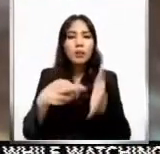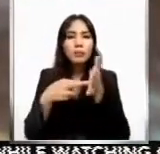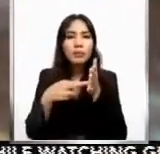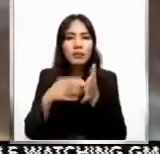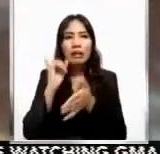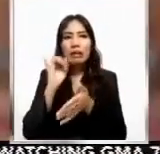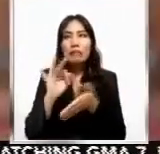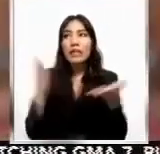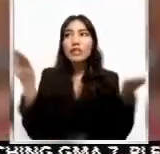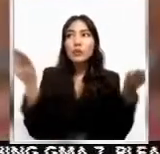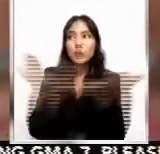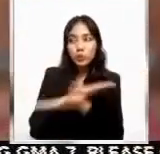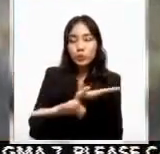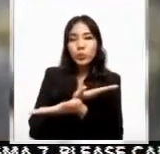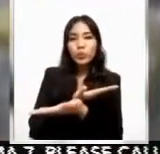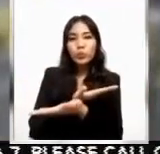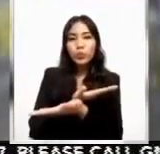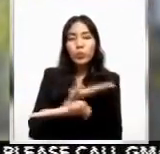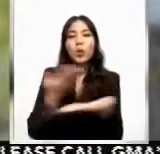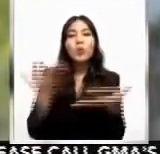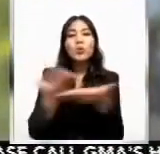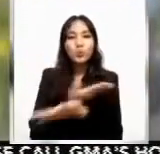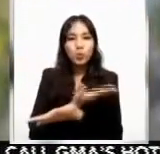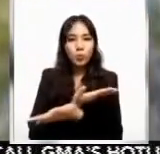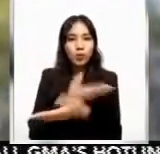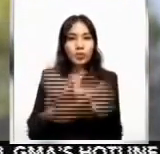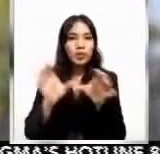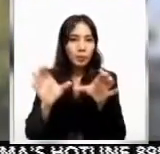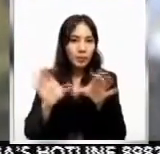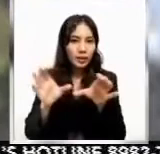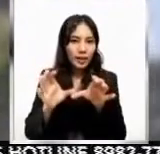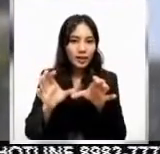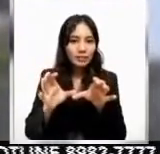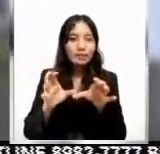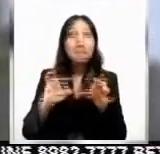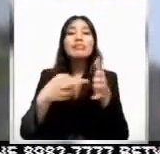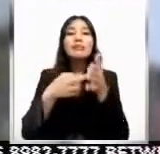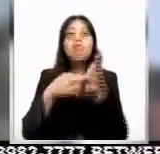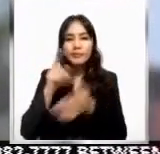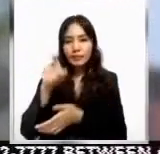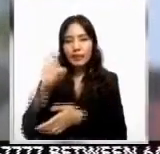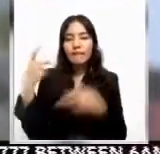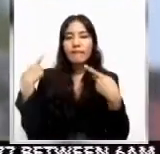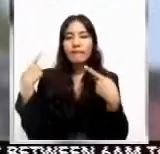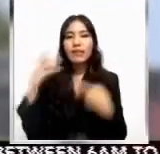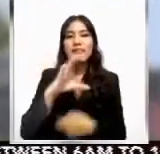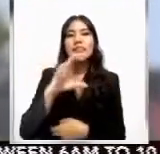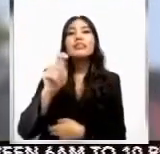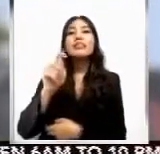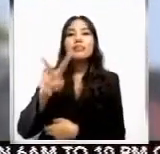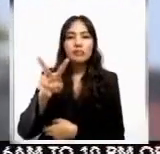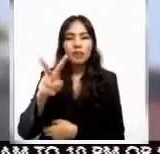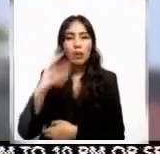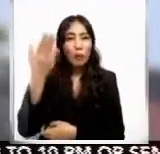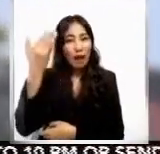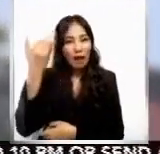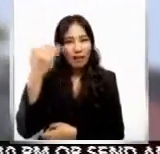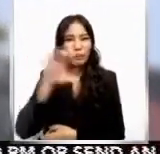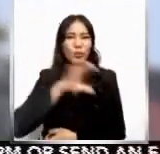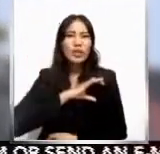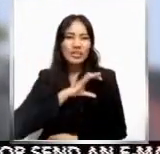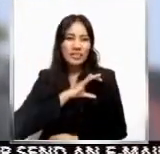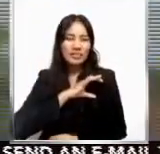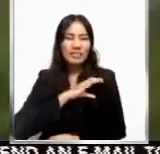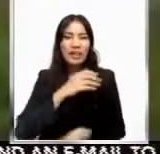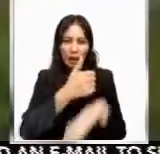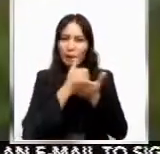mga permit nila. Kaya kailangan po na meron kasi para po sa amin na police, malaking tulong po yung CCTV. Not all the time,